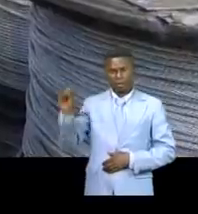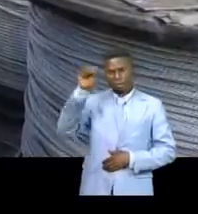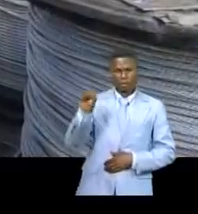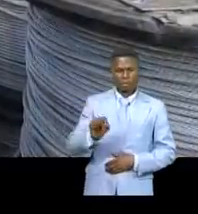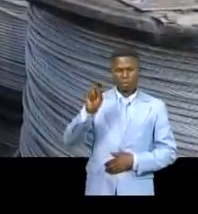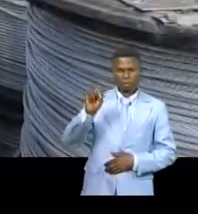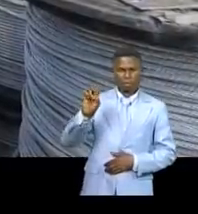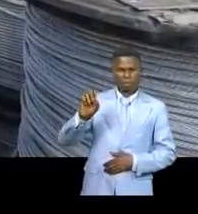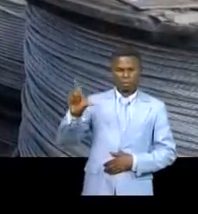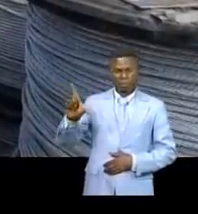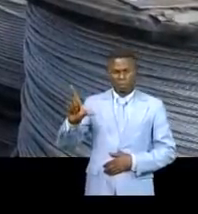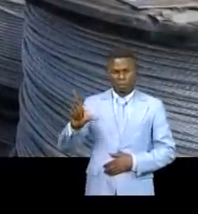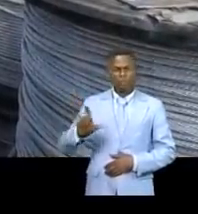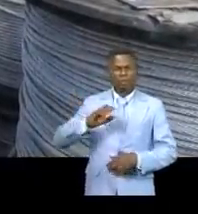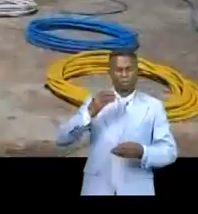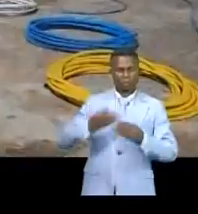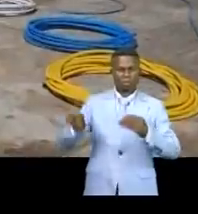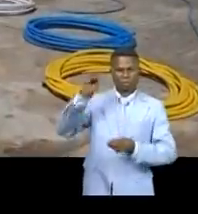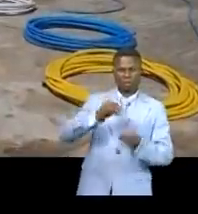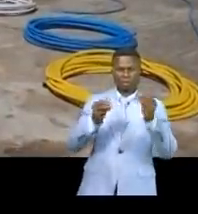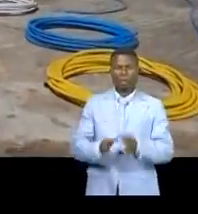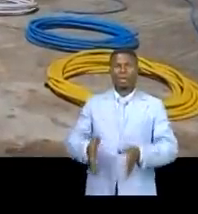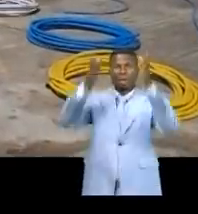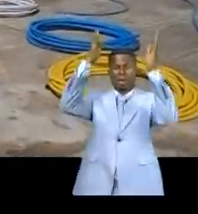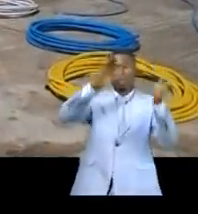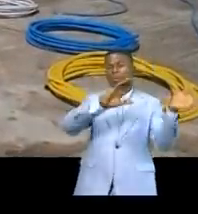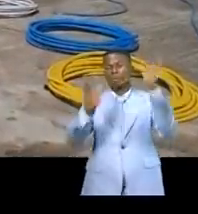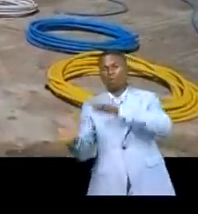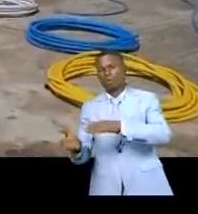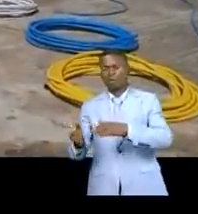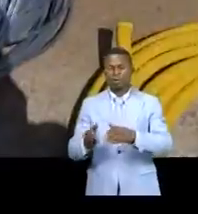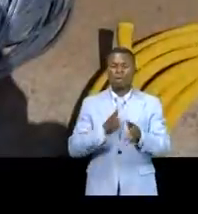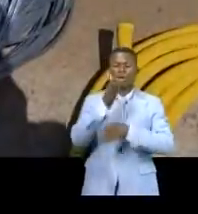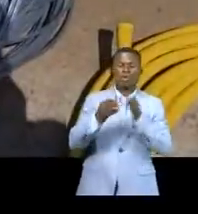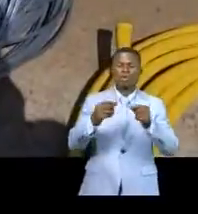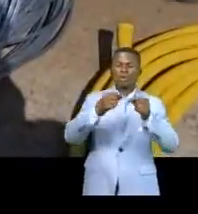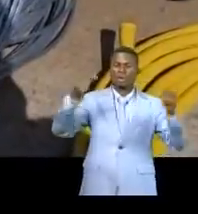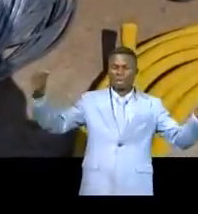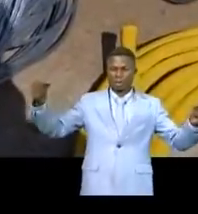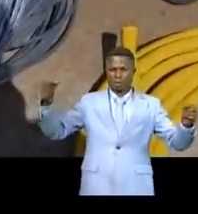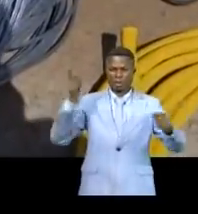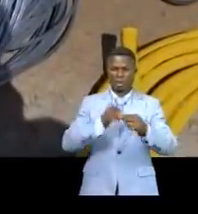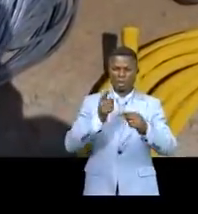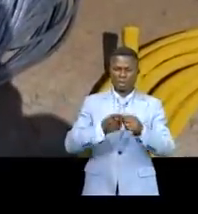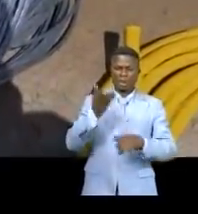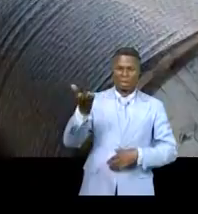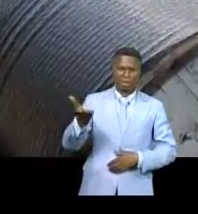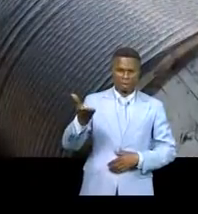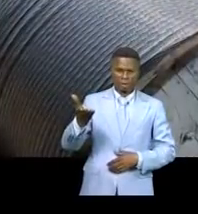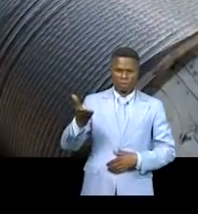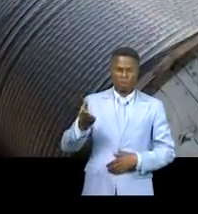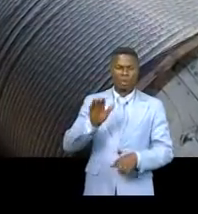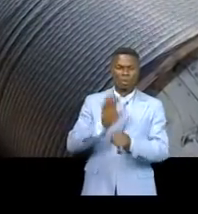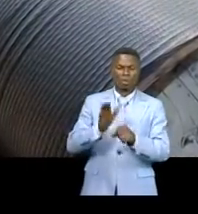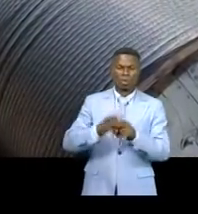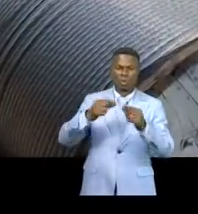SA a procédé au remontage des pylônes écroulés suite au vol de conducteurs en cuivre sur la ligne 50 kV. Un lot